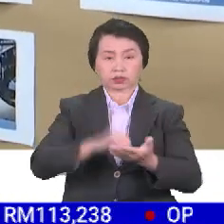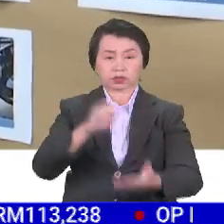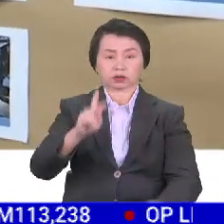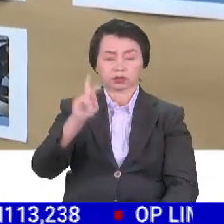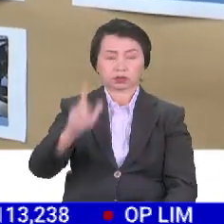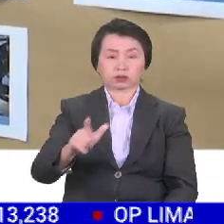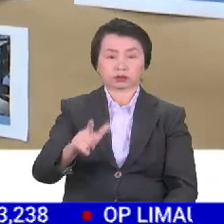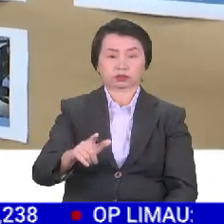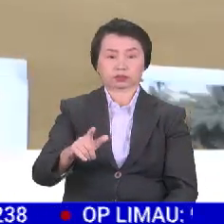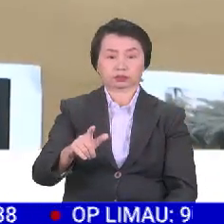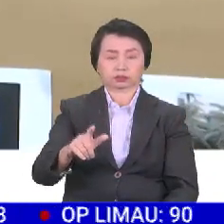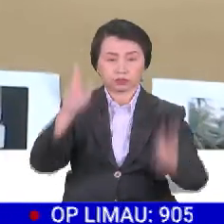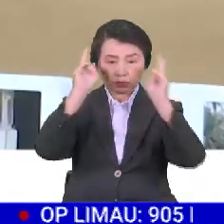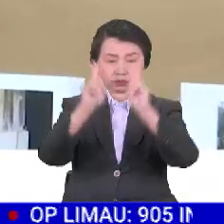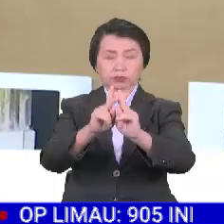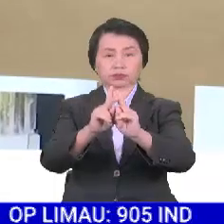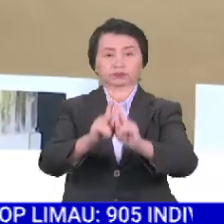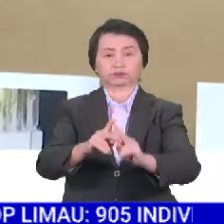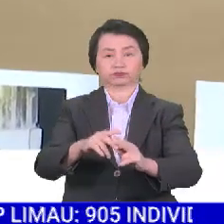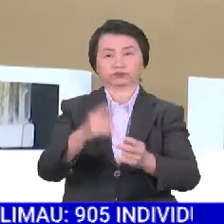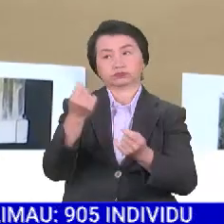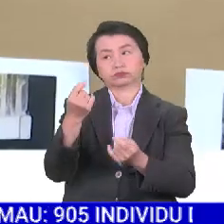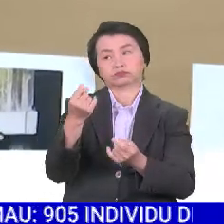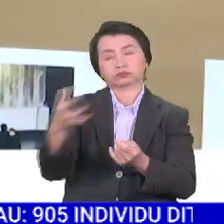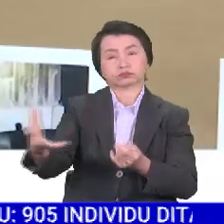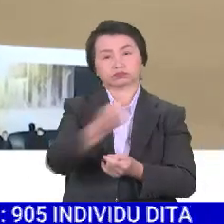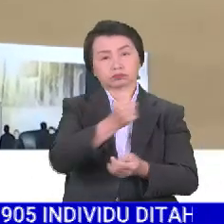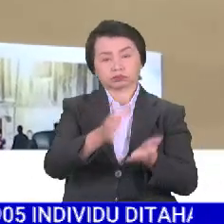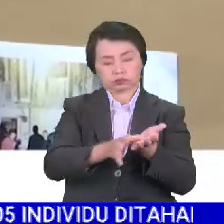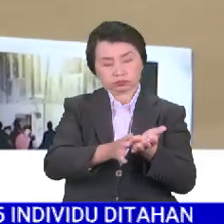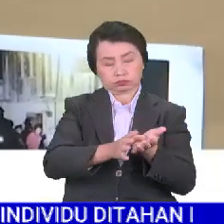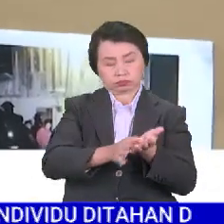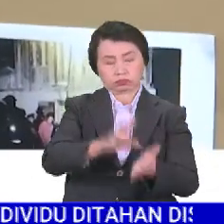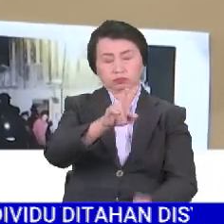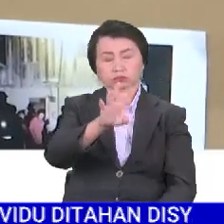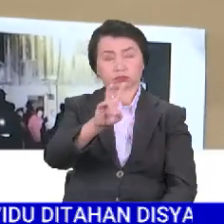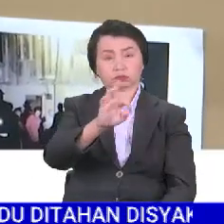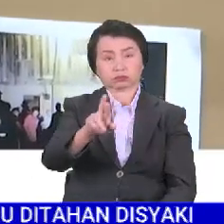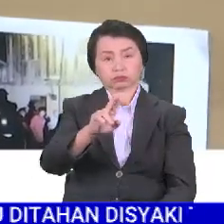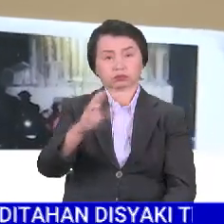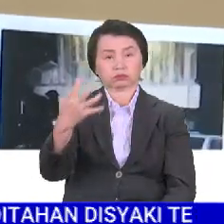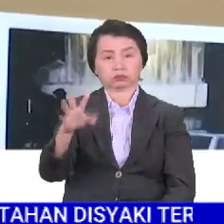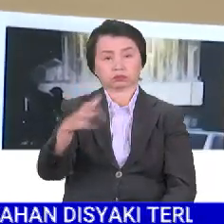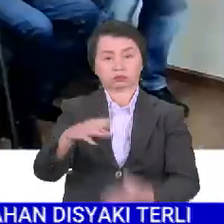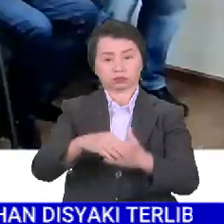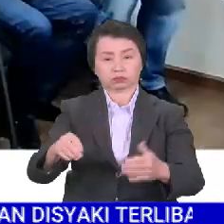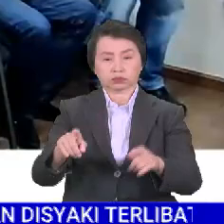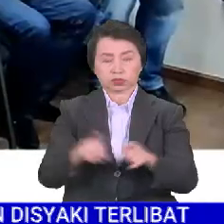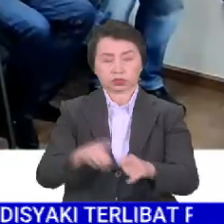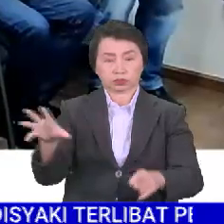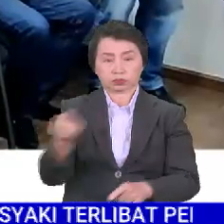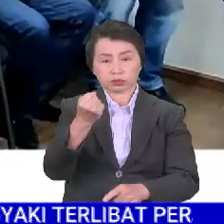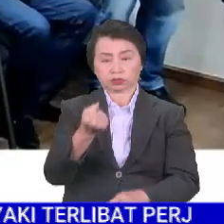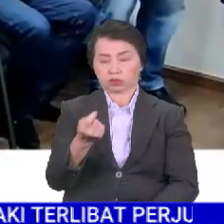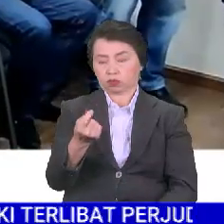Ibu pejabat police contingen paham di Kuantan nilai rampasan keseluruhan dada adalah 27.14 Ringgit turut disita